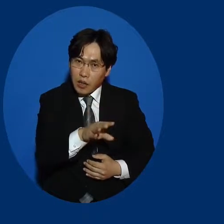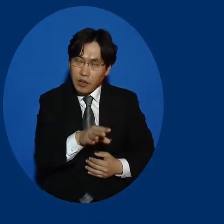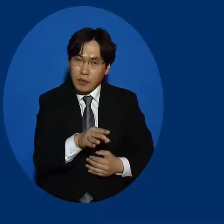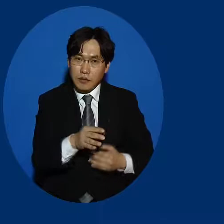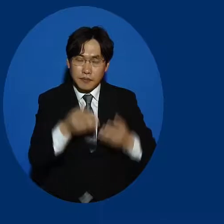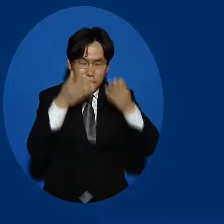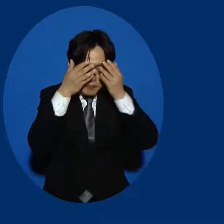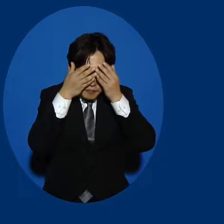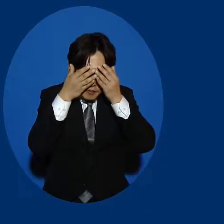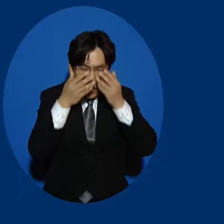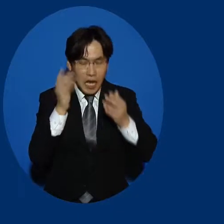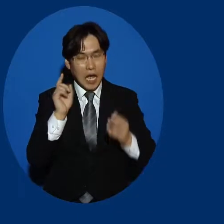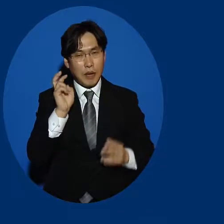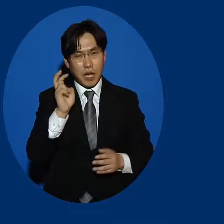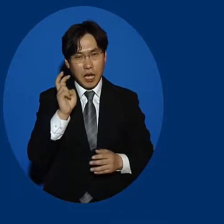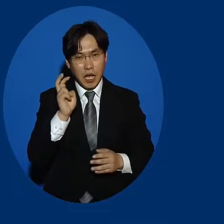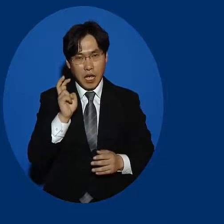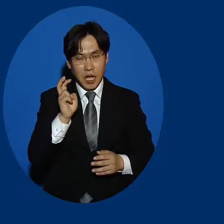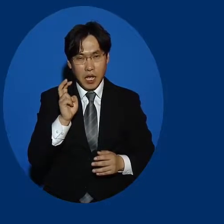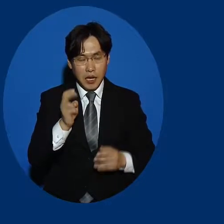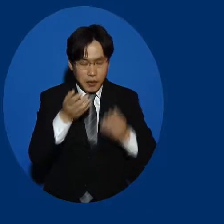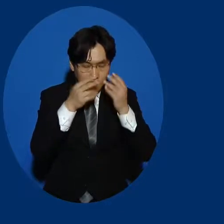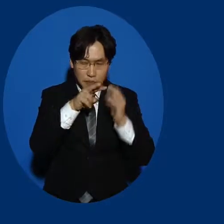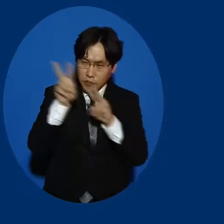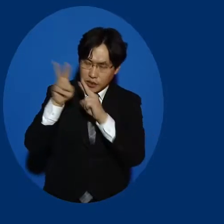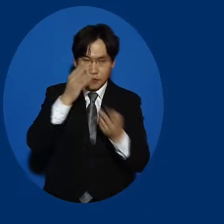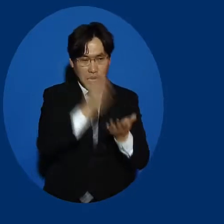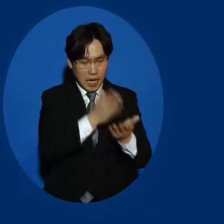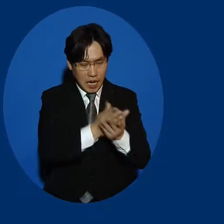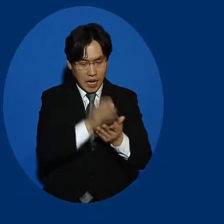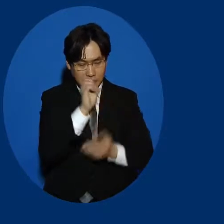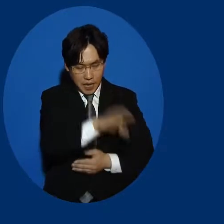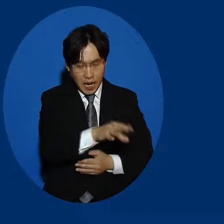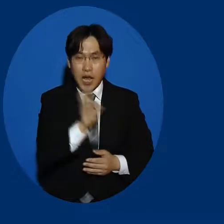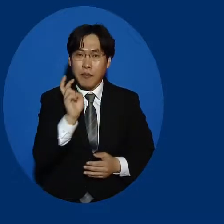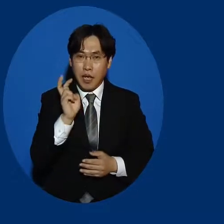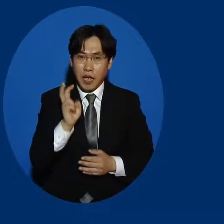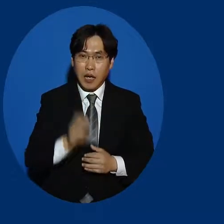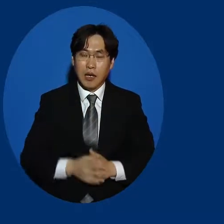가립니다. 쳐다보지 마라고.